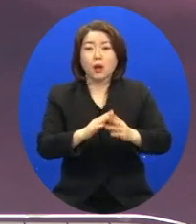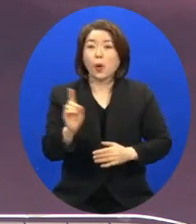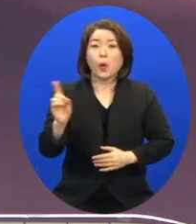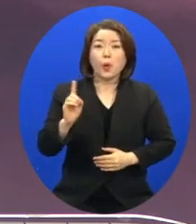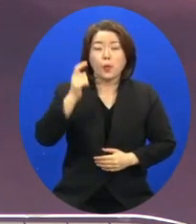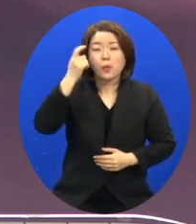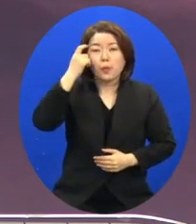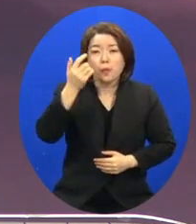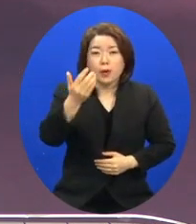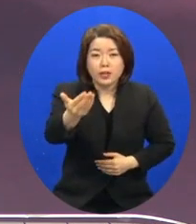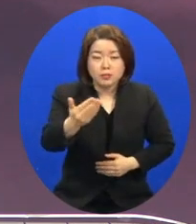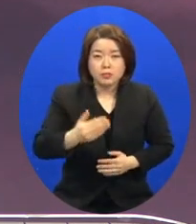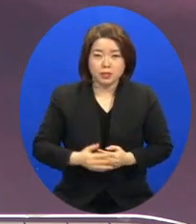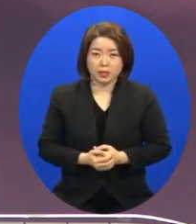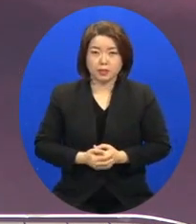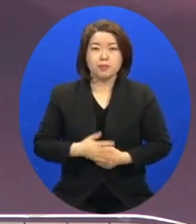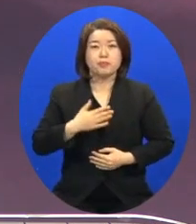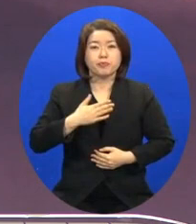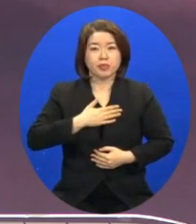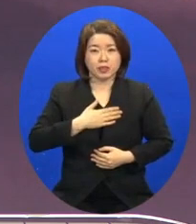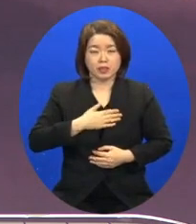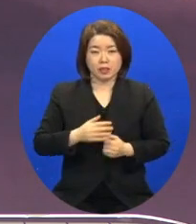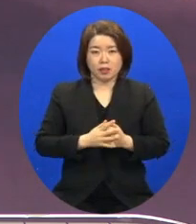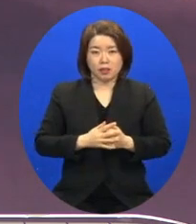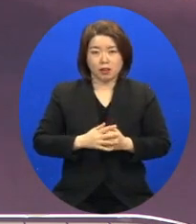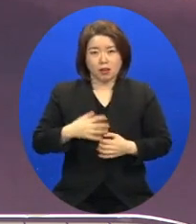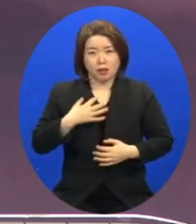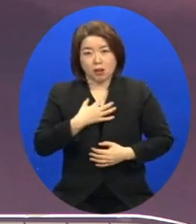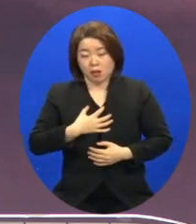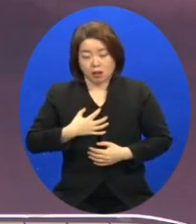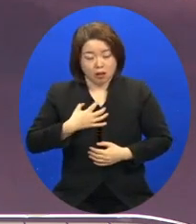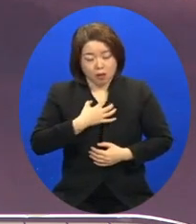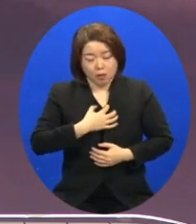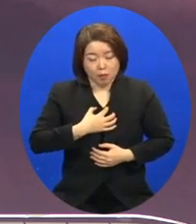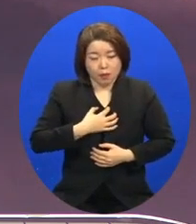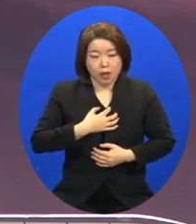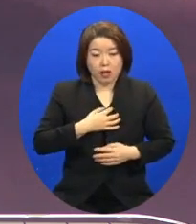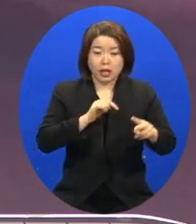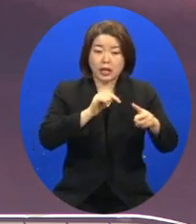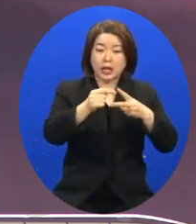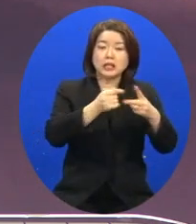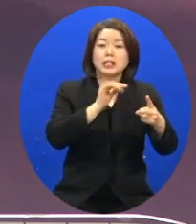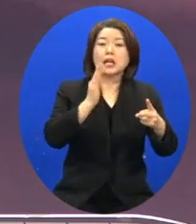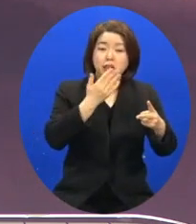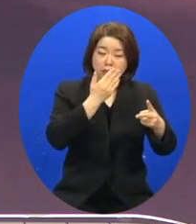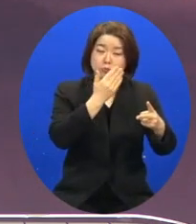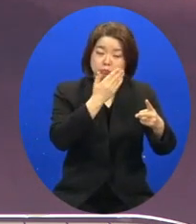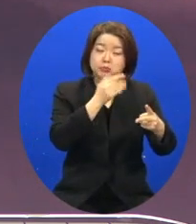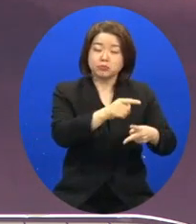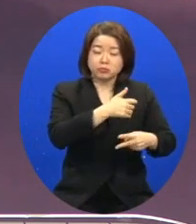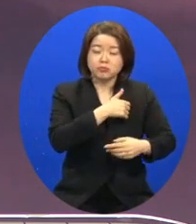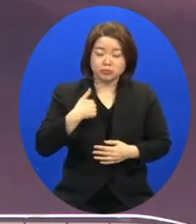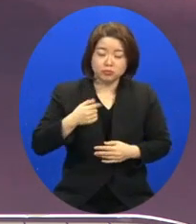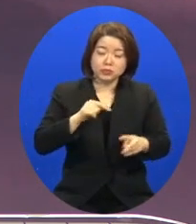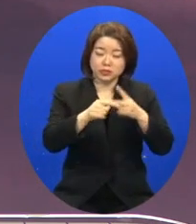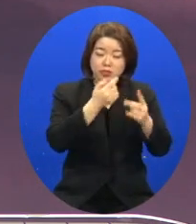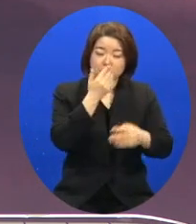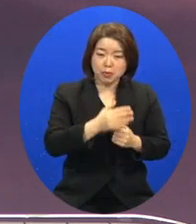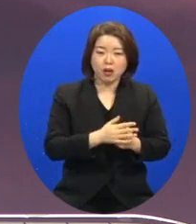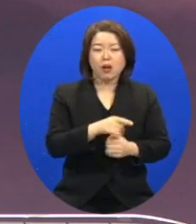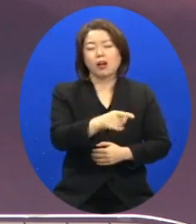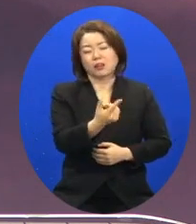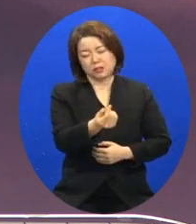쪽이에요? 저는 정말 괴롭게 이해가 된다 파예요. 충분히 이해가 된다. 그럴 수